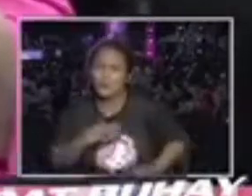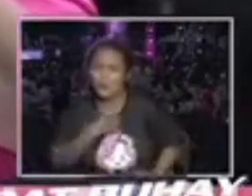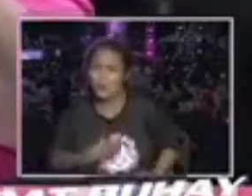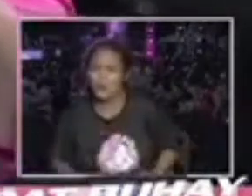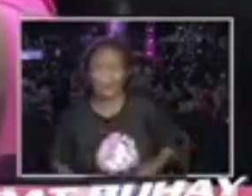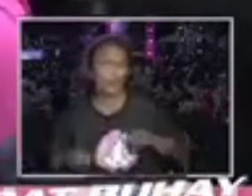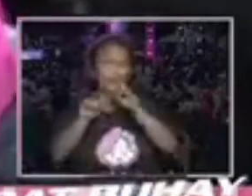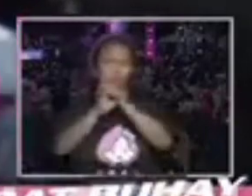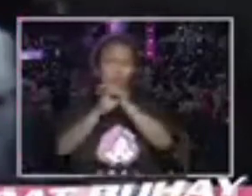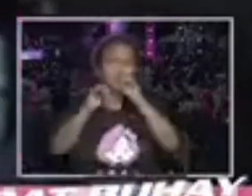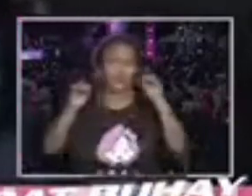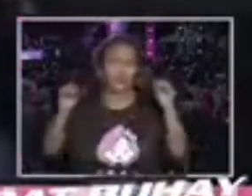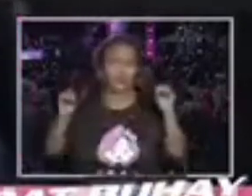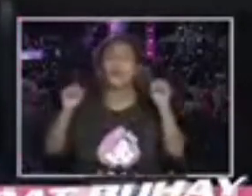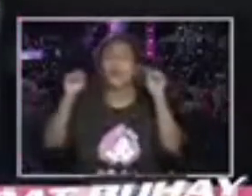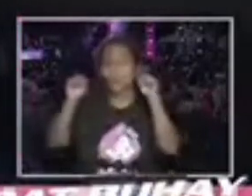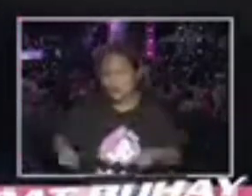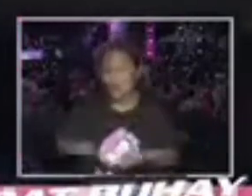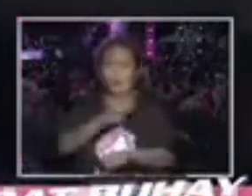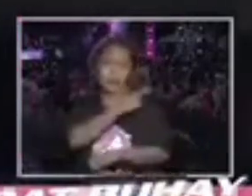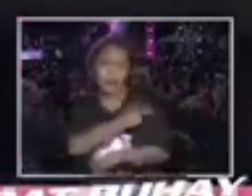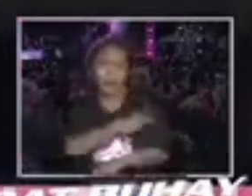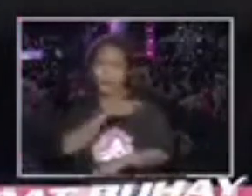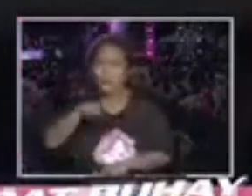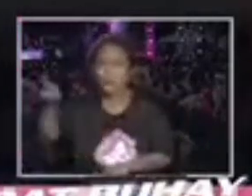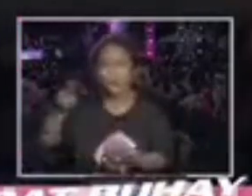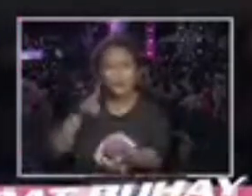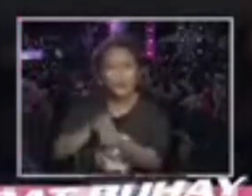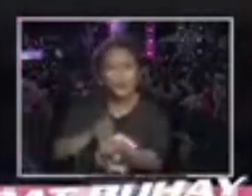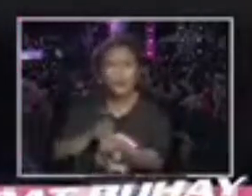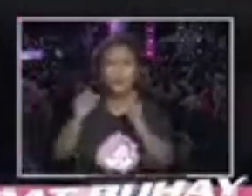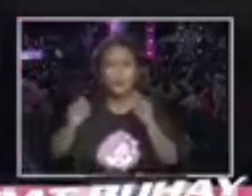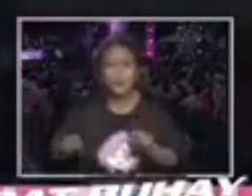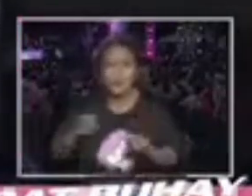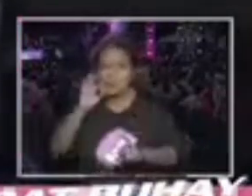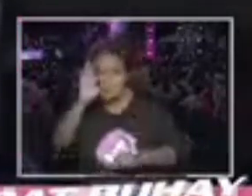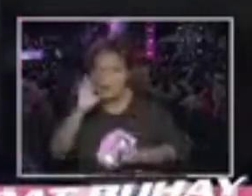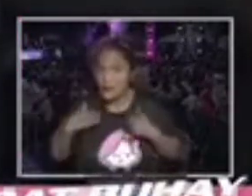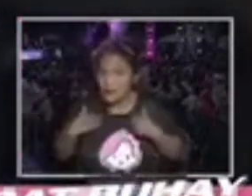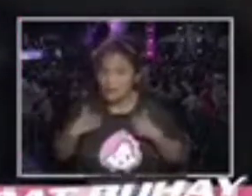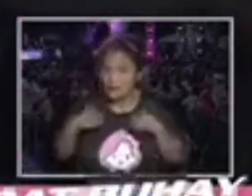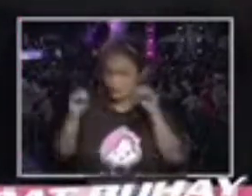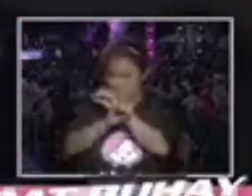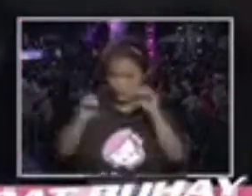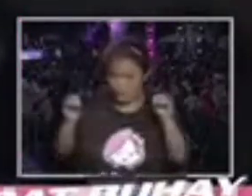saan makakapagpagamot ang may sakit, may pera man siya o wala,